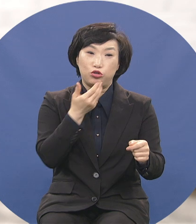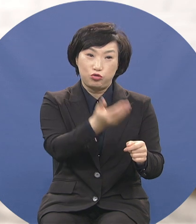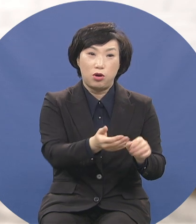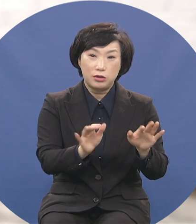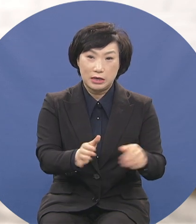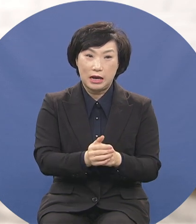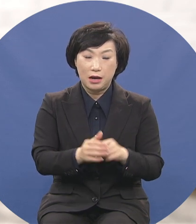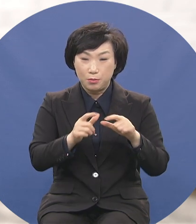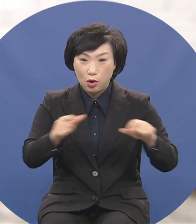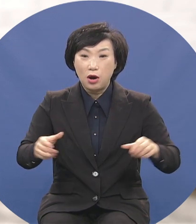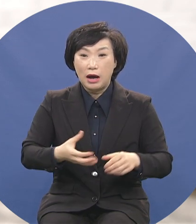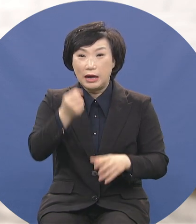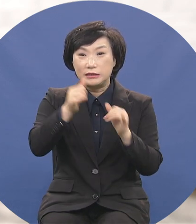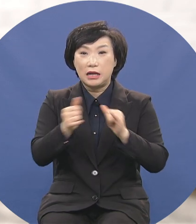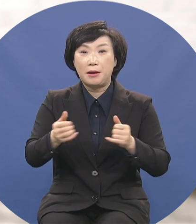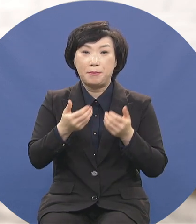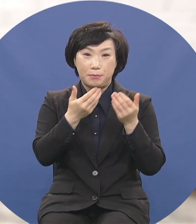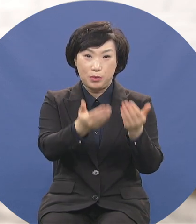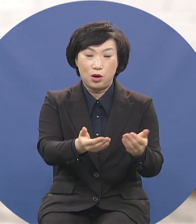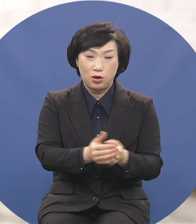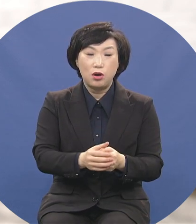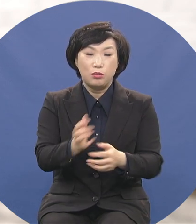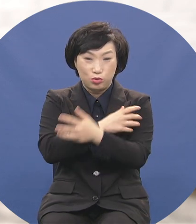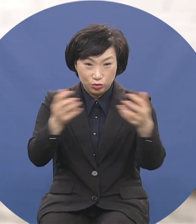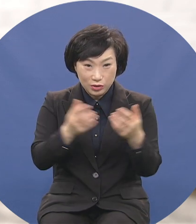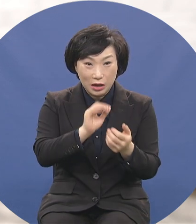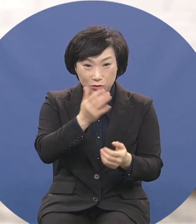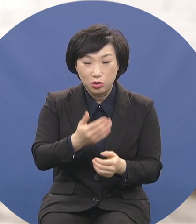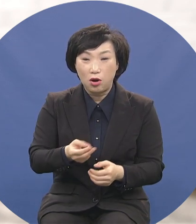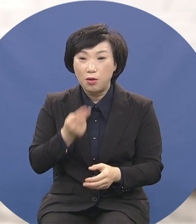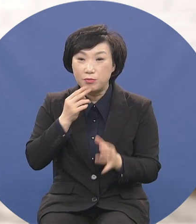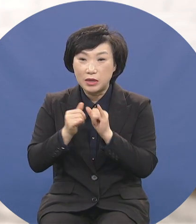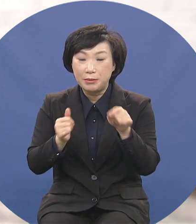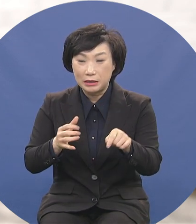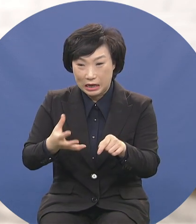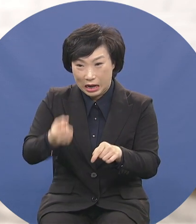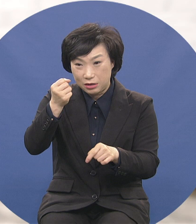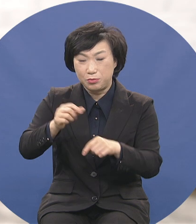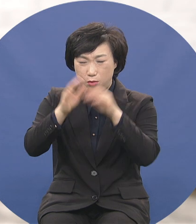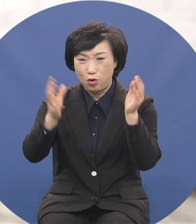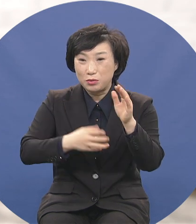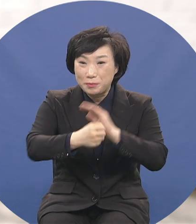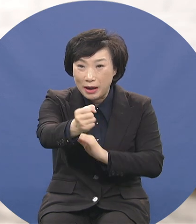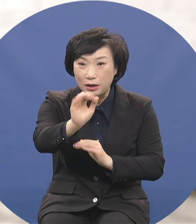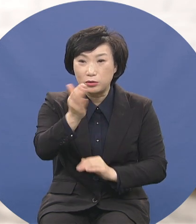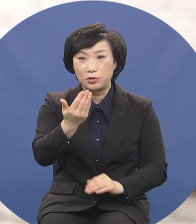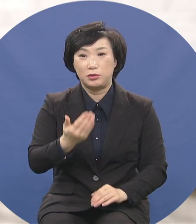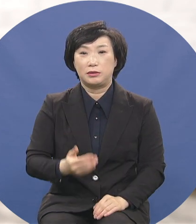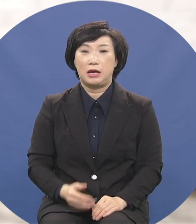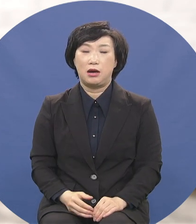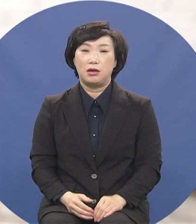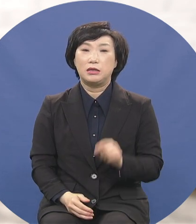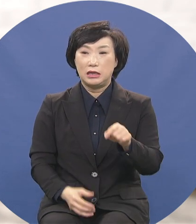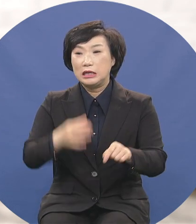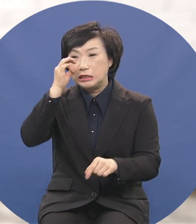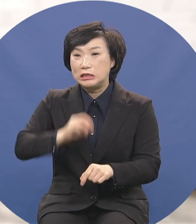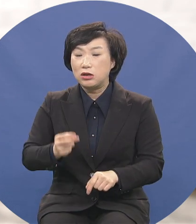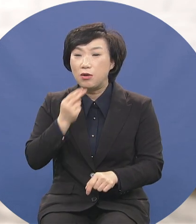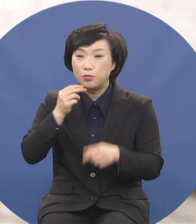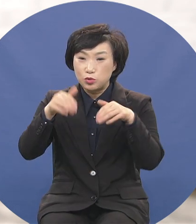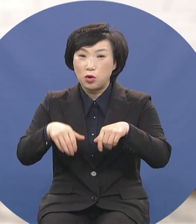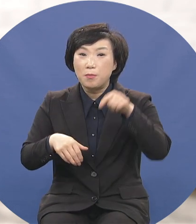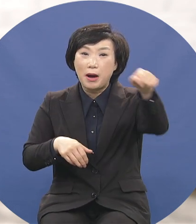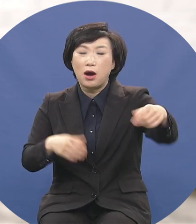주어라. 무릇 있는 자는 받아 풍족하게 되고 없는 자는 그 있는 것까지 빼앗기리라. 이 무익한 종을